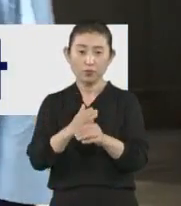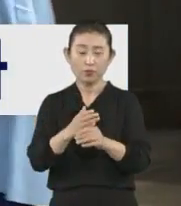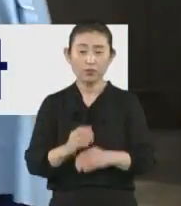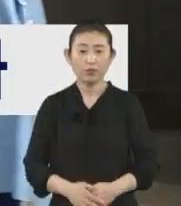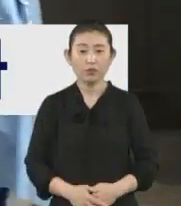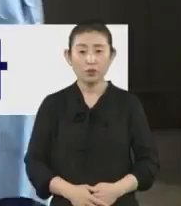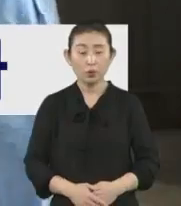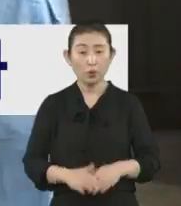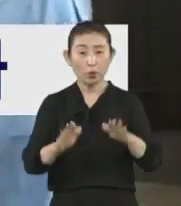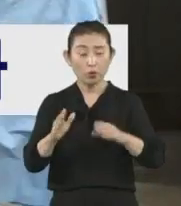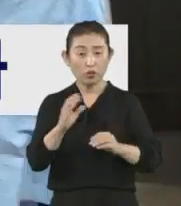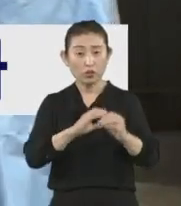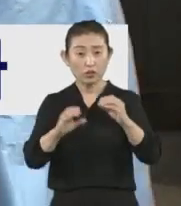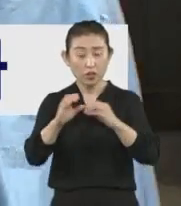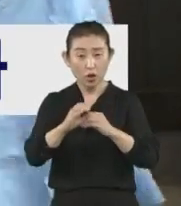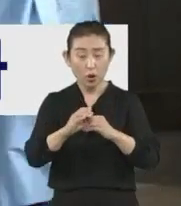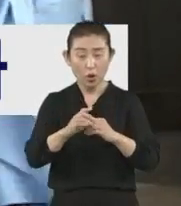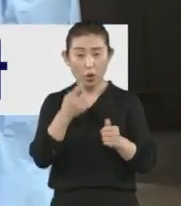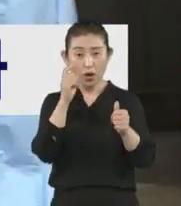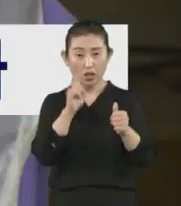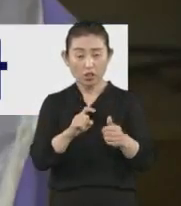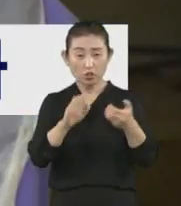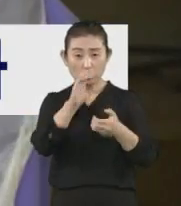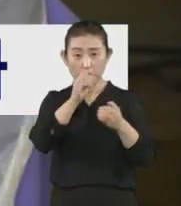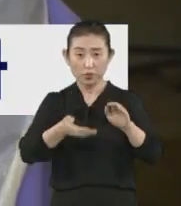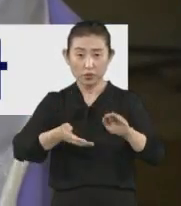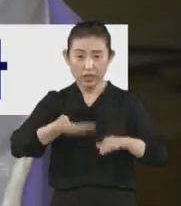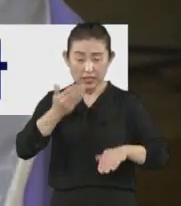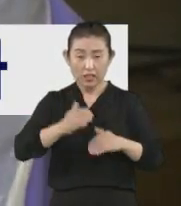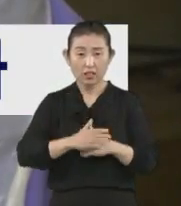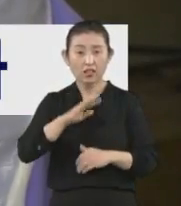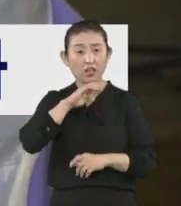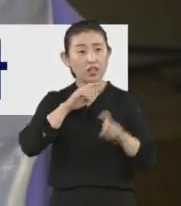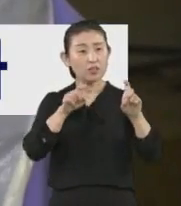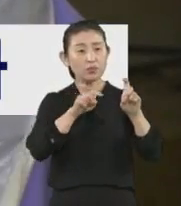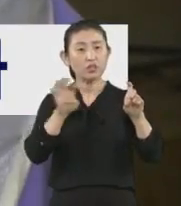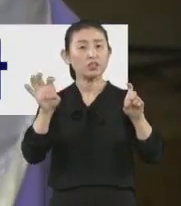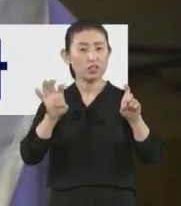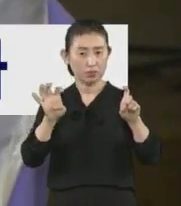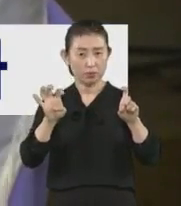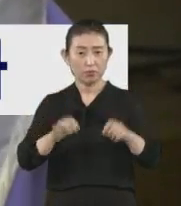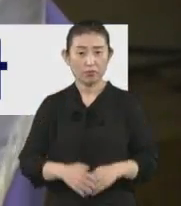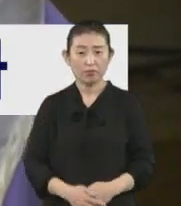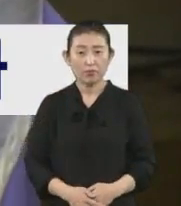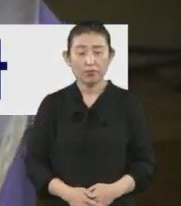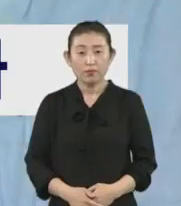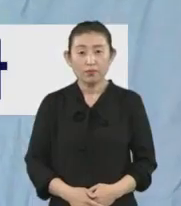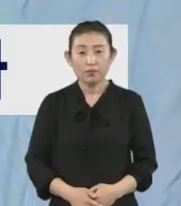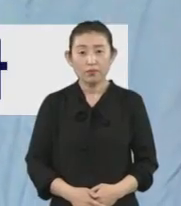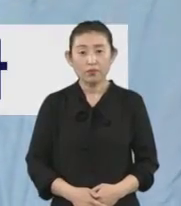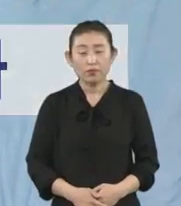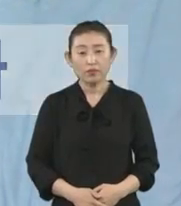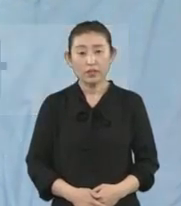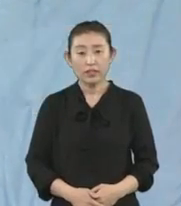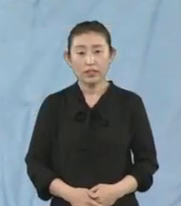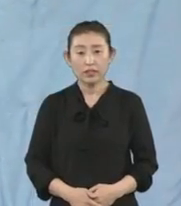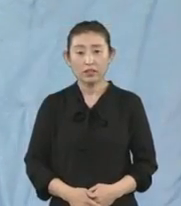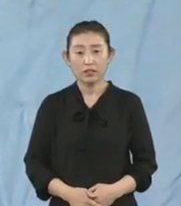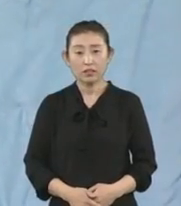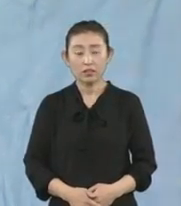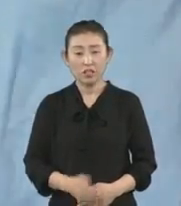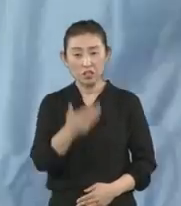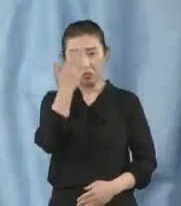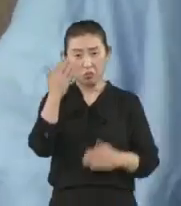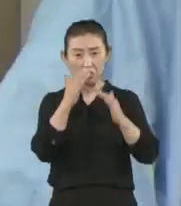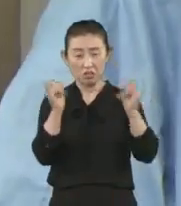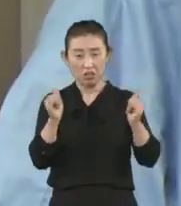있는데 오늘 추가된 확진자의 90% 이상이 10대부터 40대까지인 것이 특징입니다. 방역당국은